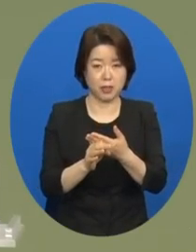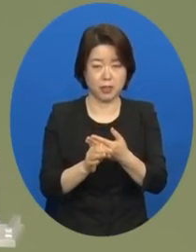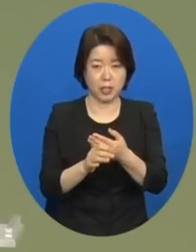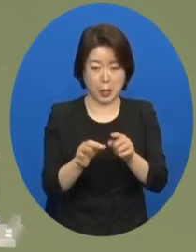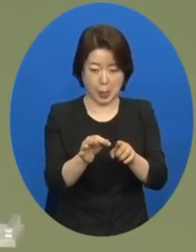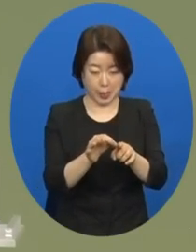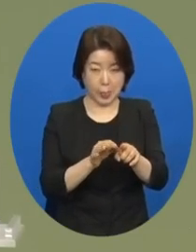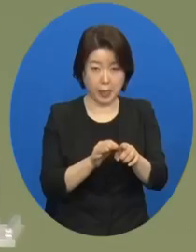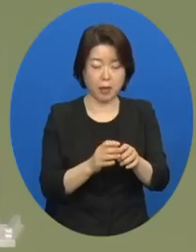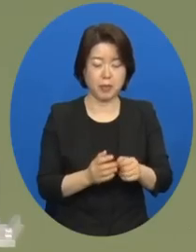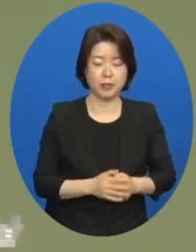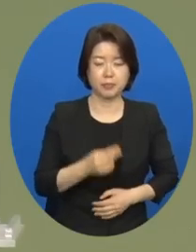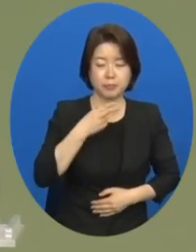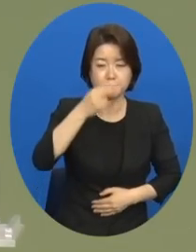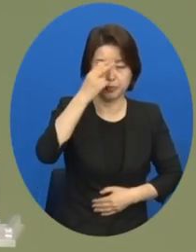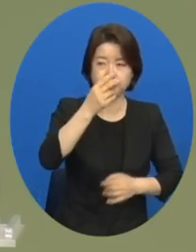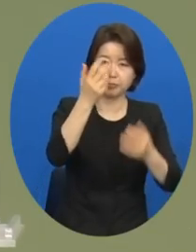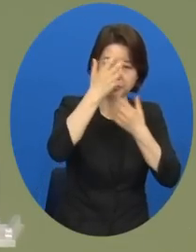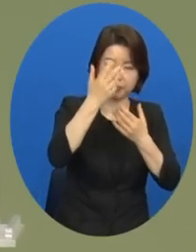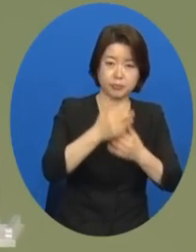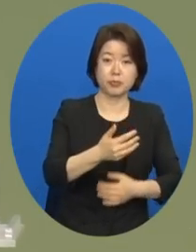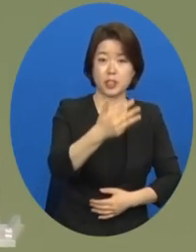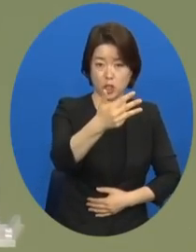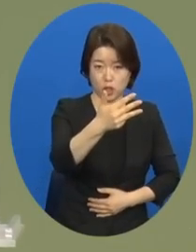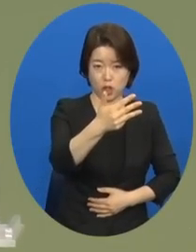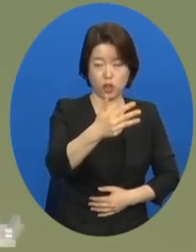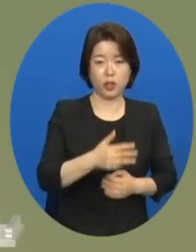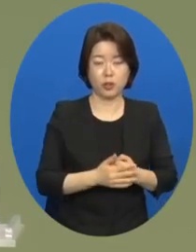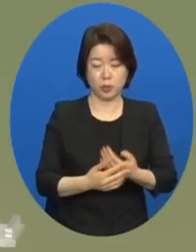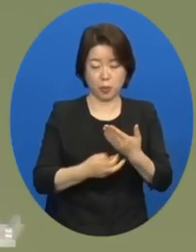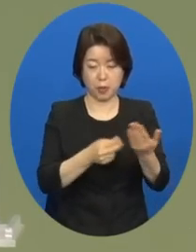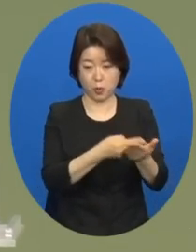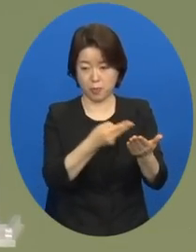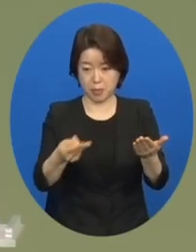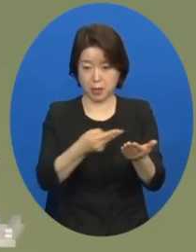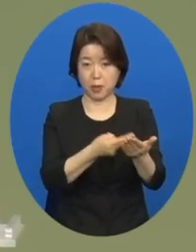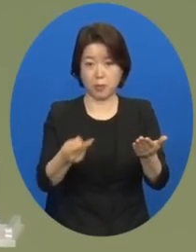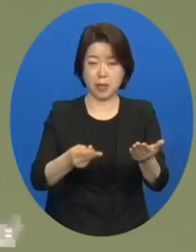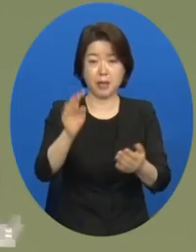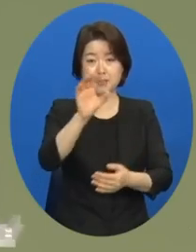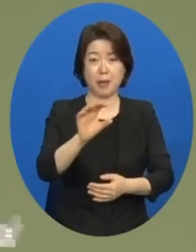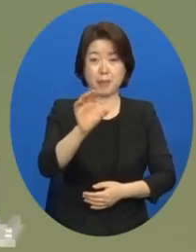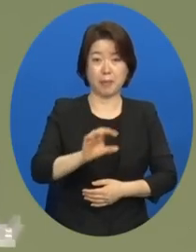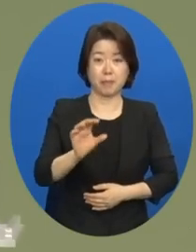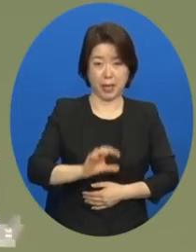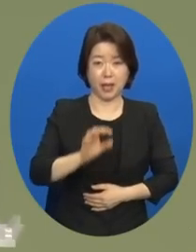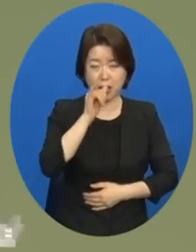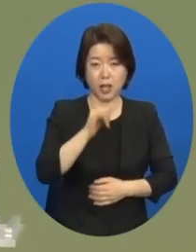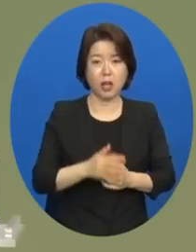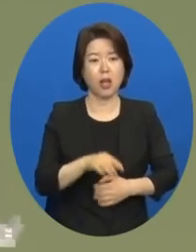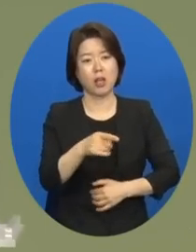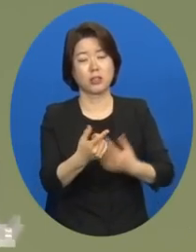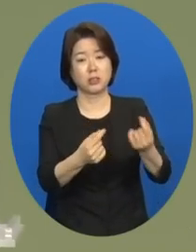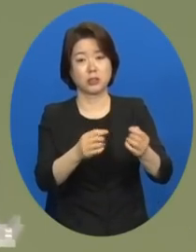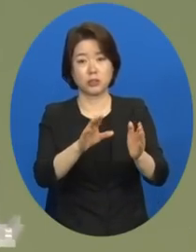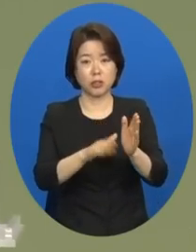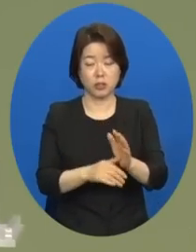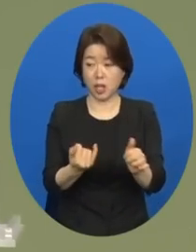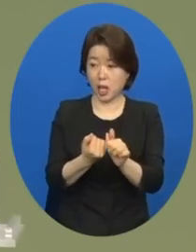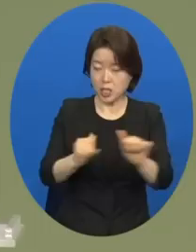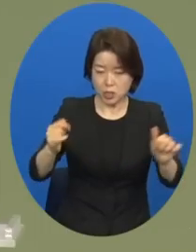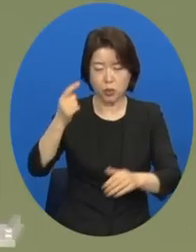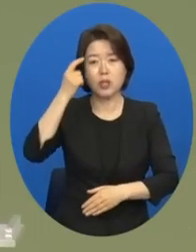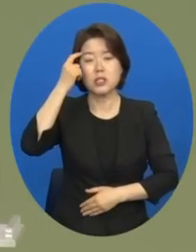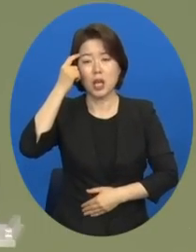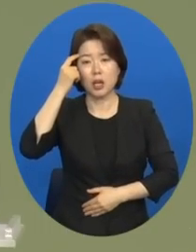어떤 분은 알코올 중독 8번 이제 입퇴원을 반복을 했는데 그럴 때 결혼을